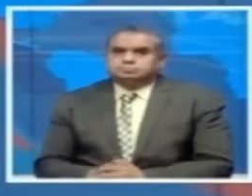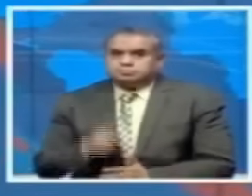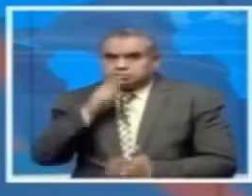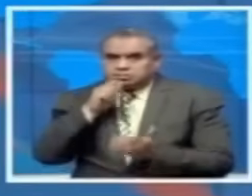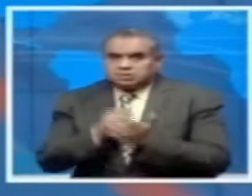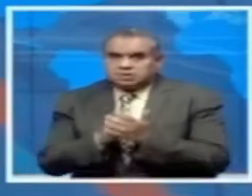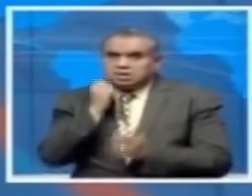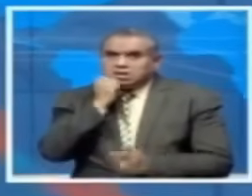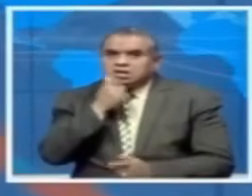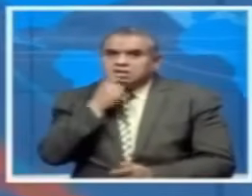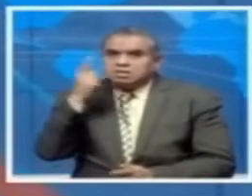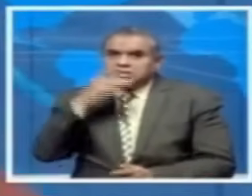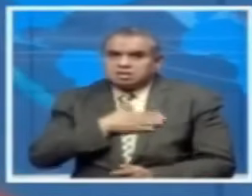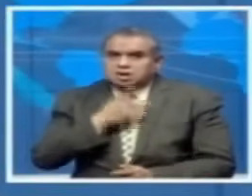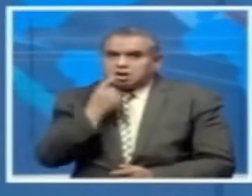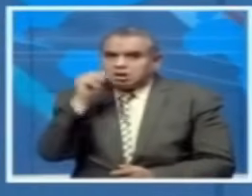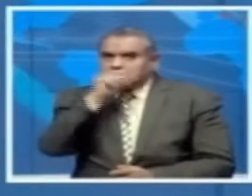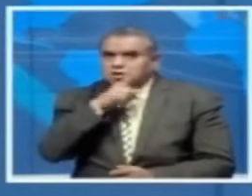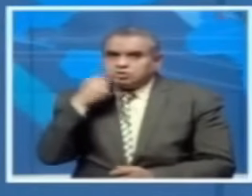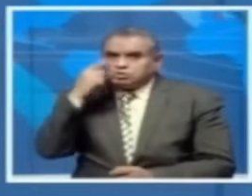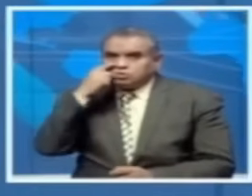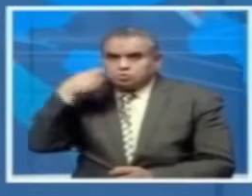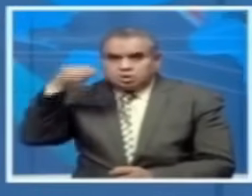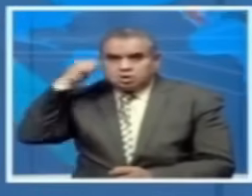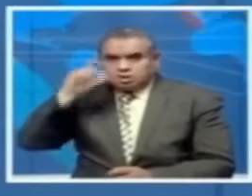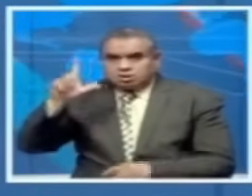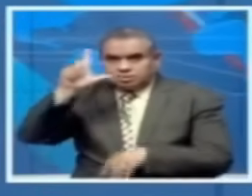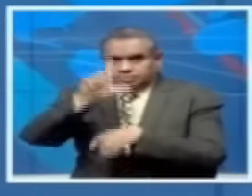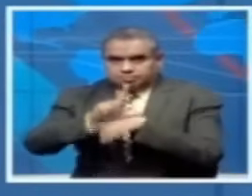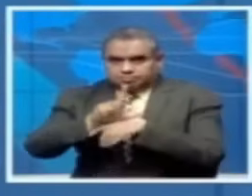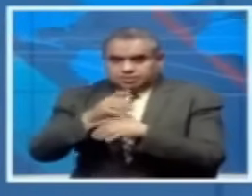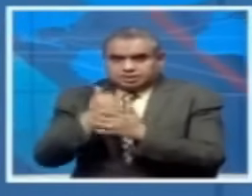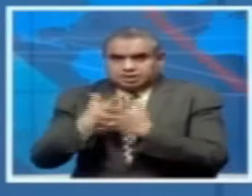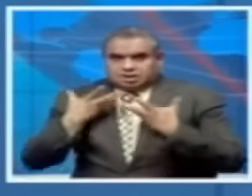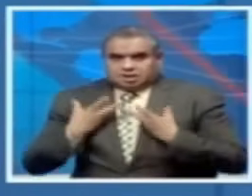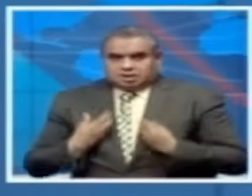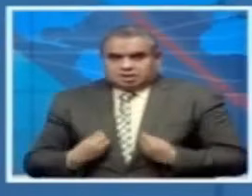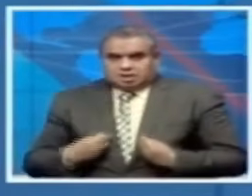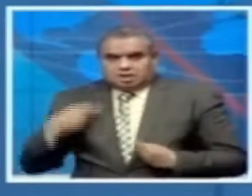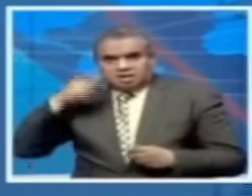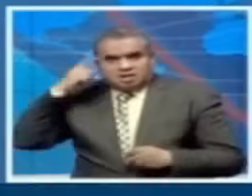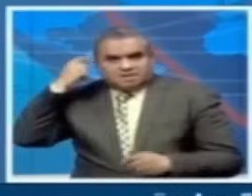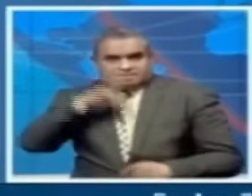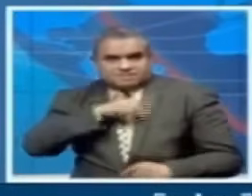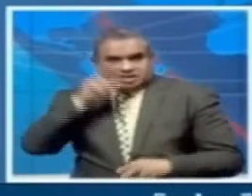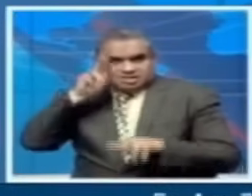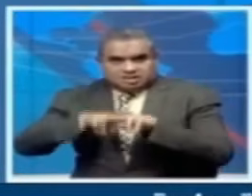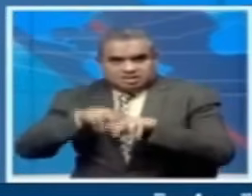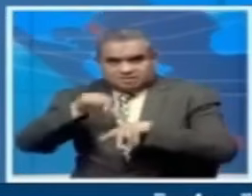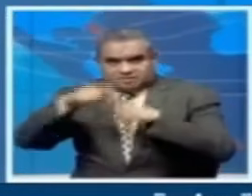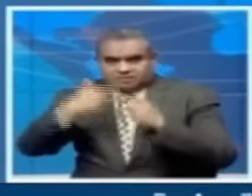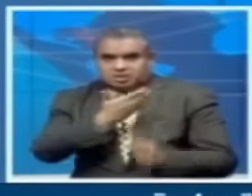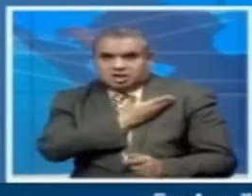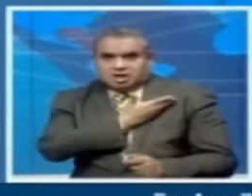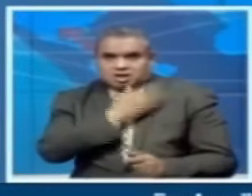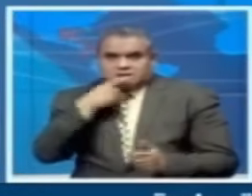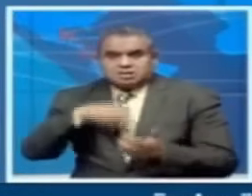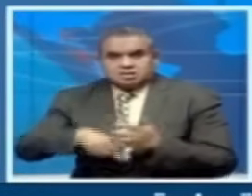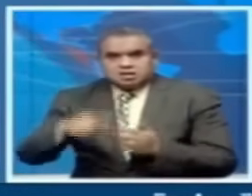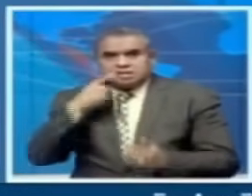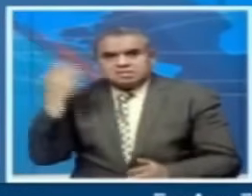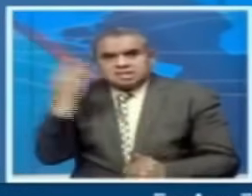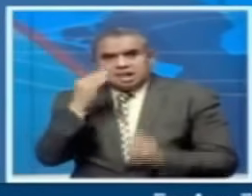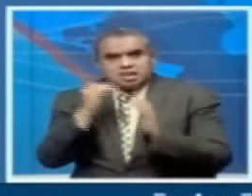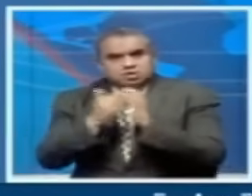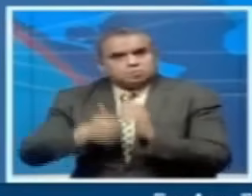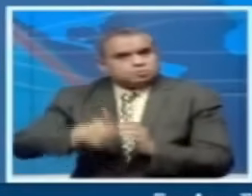أكد ضياء رشوان رئيس الهيئة العامة للاستعلامات أن الهدنة الفلسطينية الإسرائيلية في قطاع غزة سارية دون عوائق لليوم